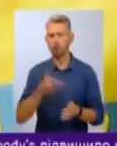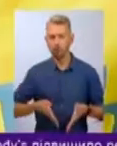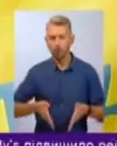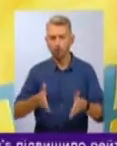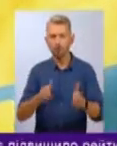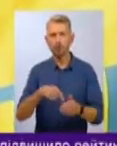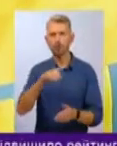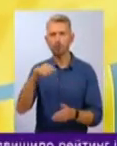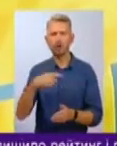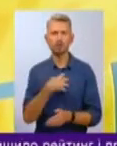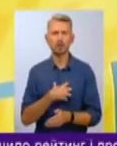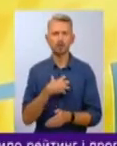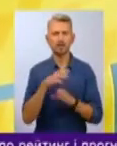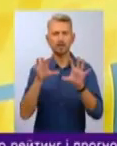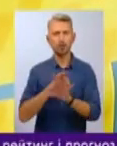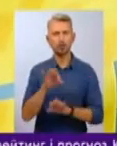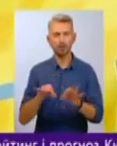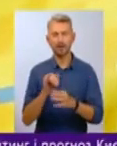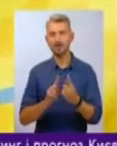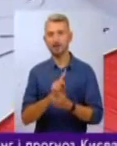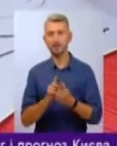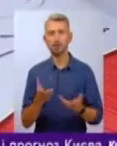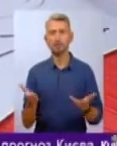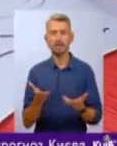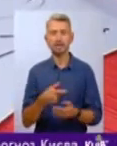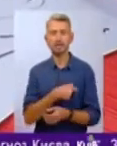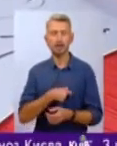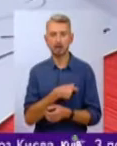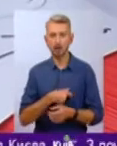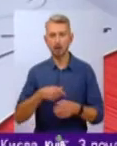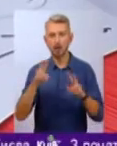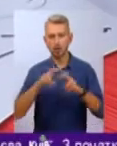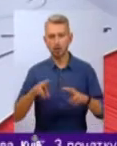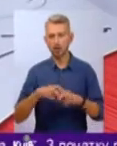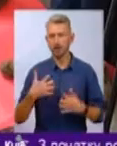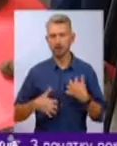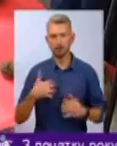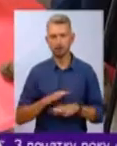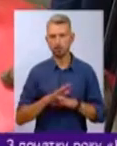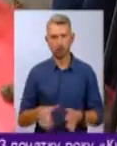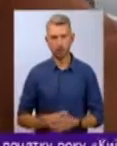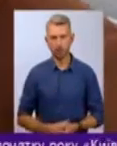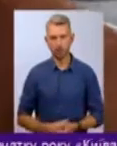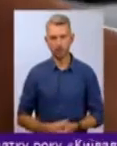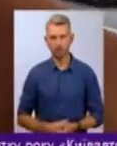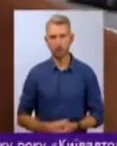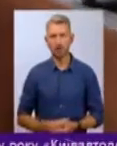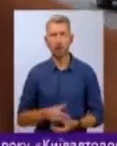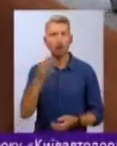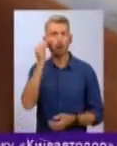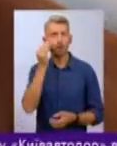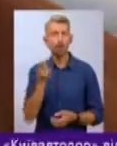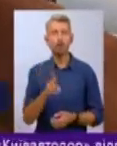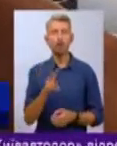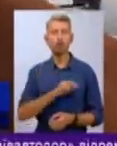із номерами важливих законопроєктів та реформ, які нардепи розглядати не поспішають. Судячи з того, як працюють